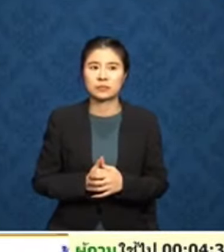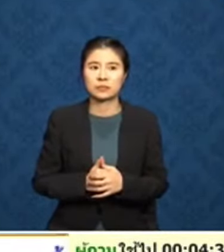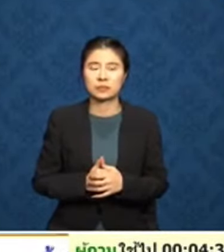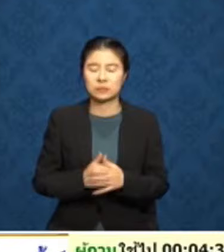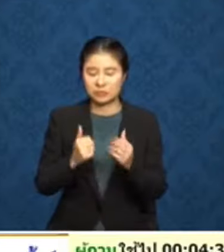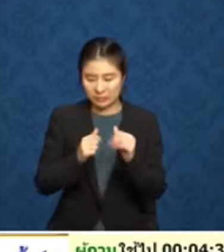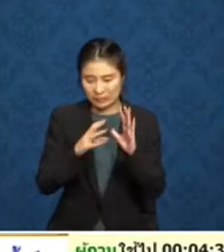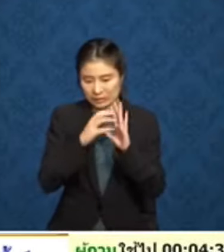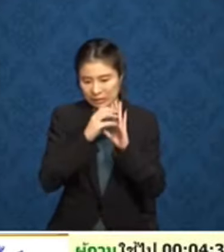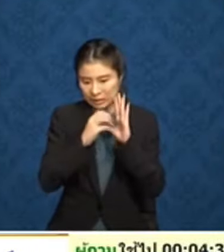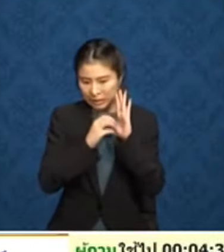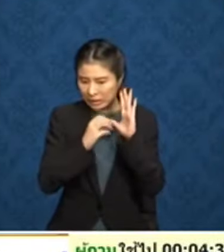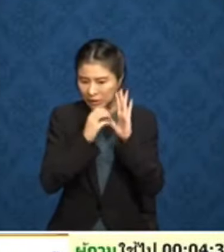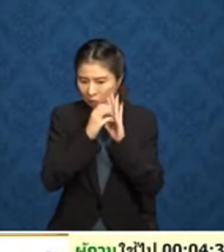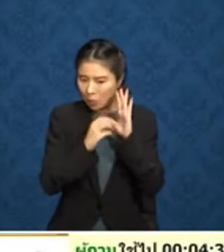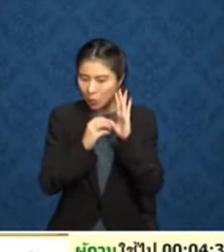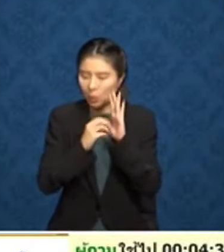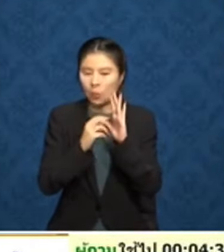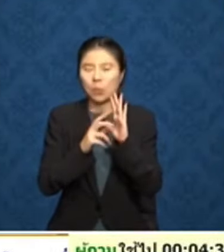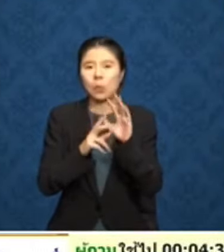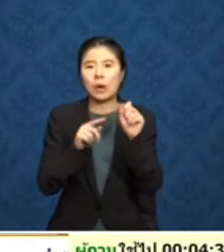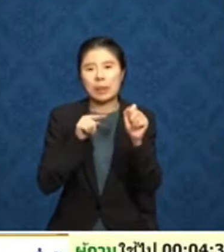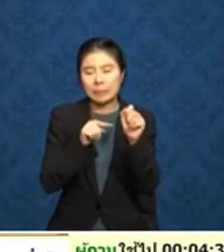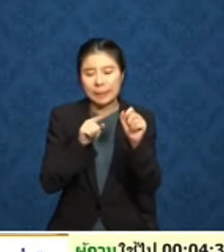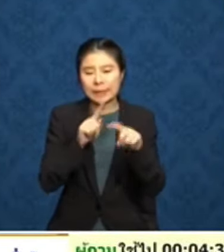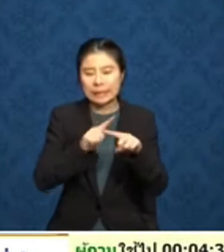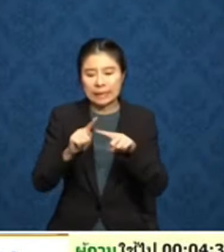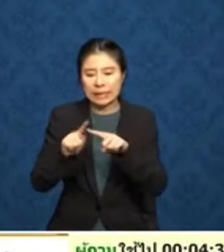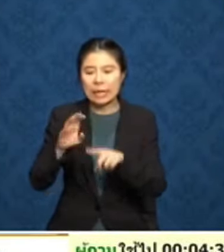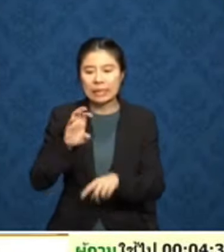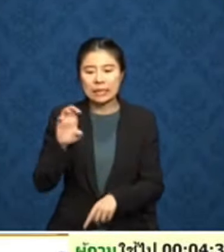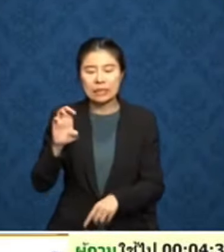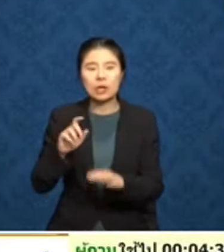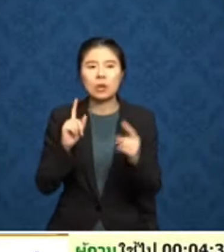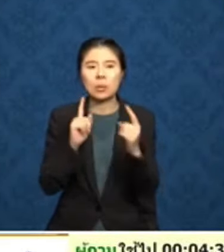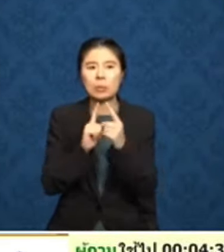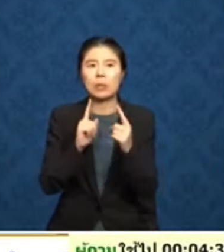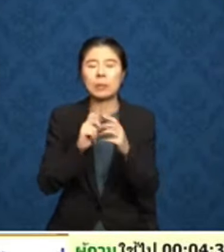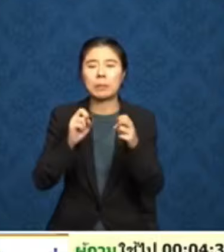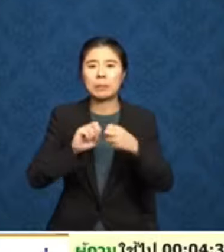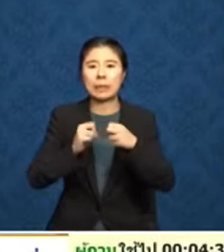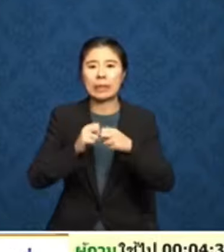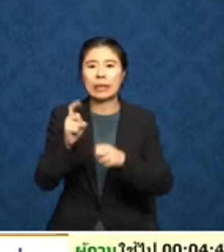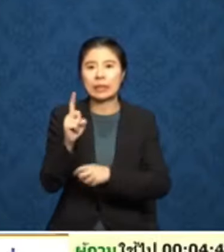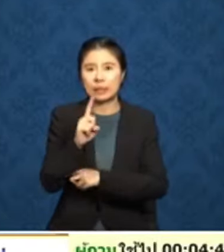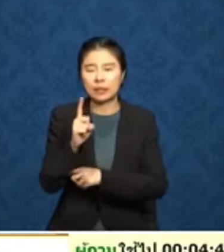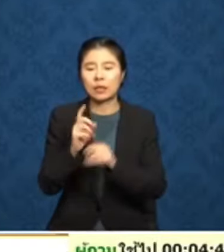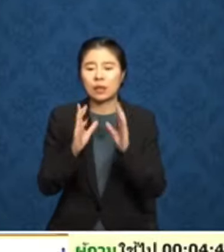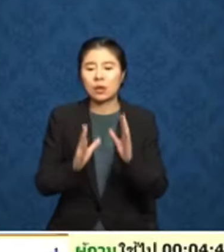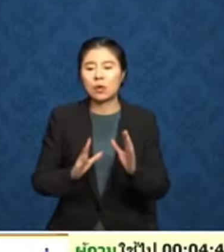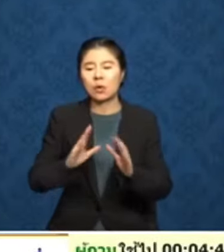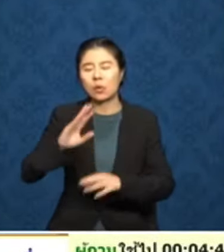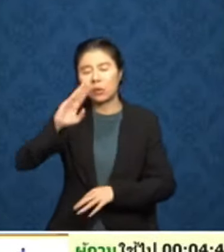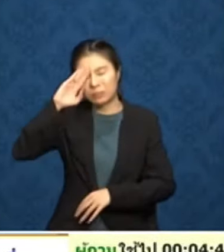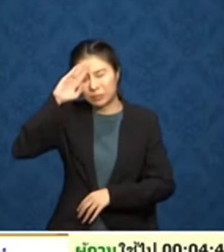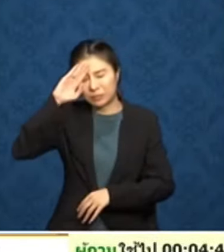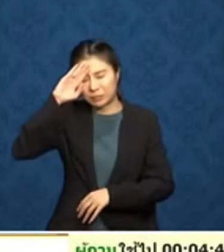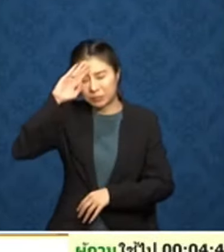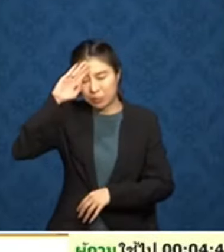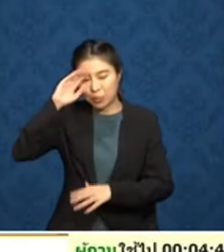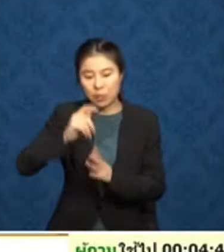คะในห้องประชุมนี้เนี่ยสสเขตทุกคนจะต้องเคยเจอก็คือว่าจะมีผู้ป่วยจิตเวชที่เกิดจากยาเสพติดเนี่ย